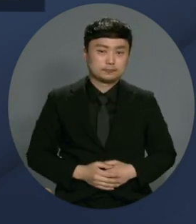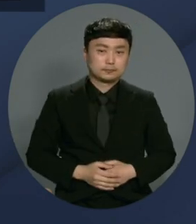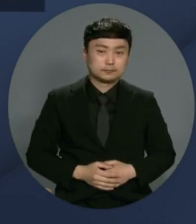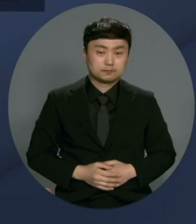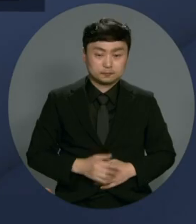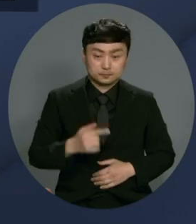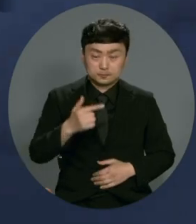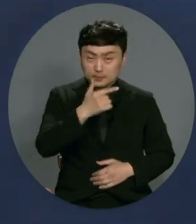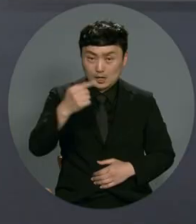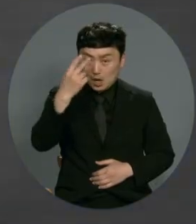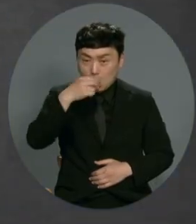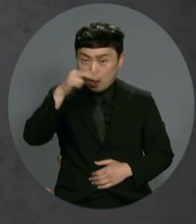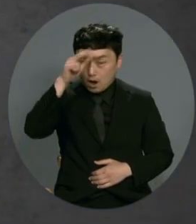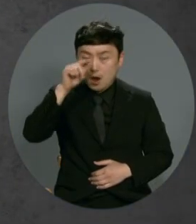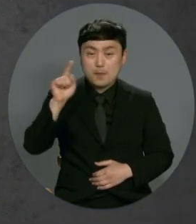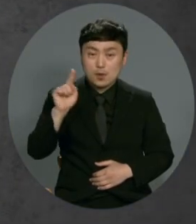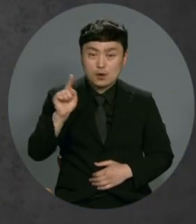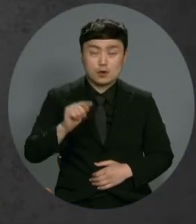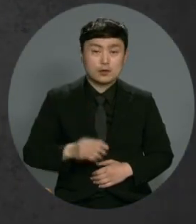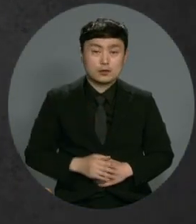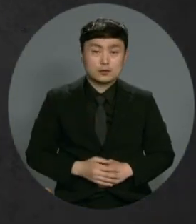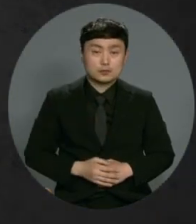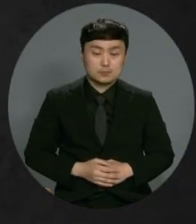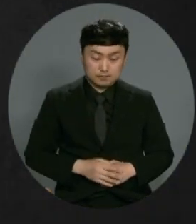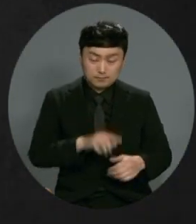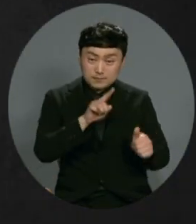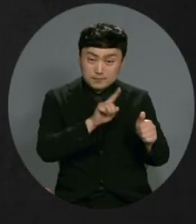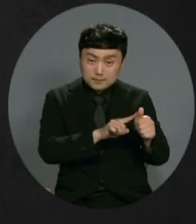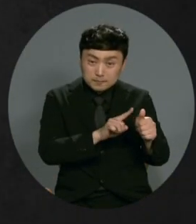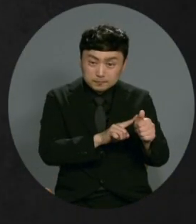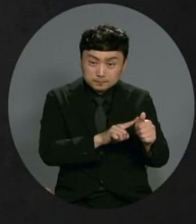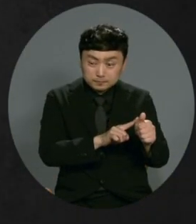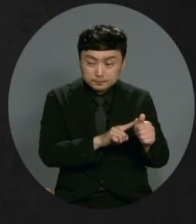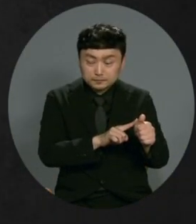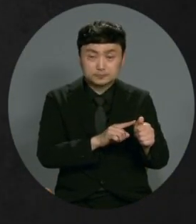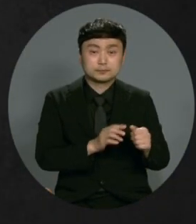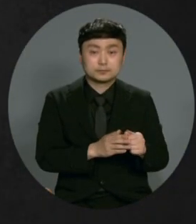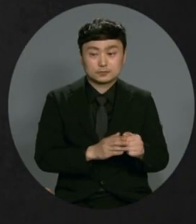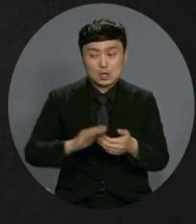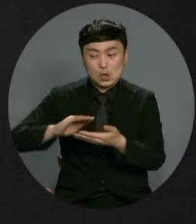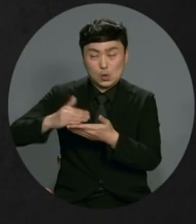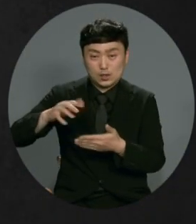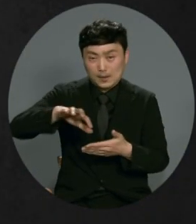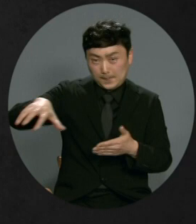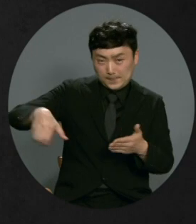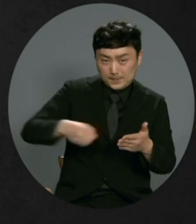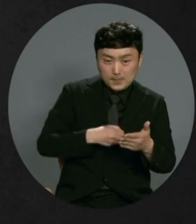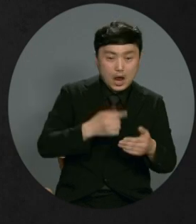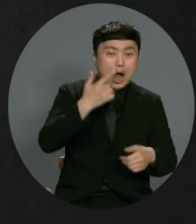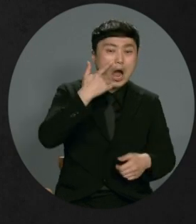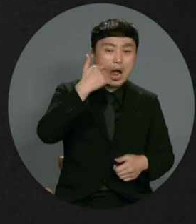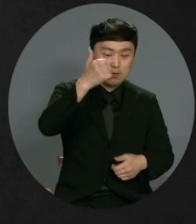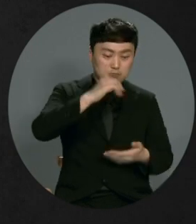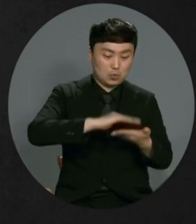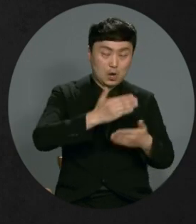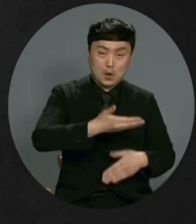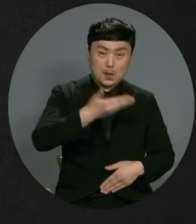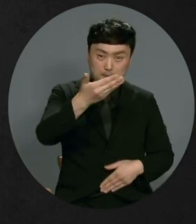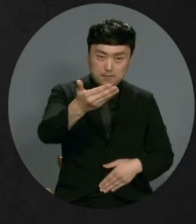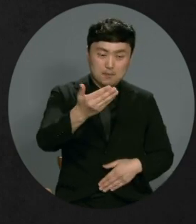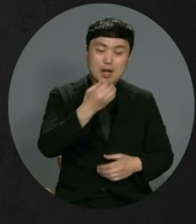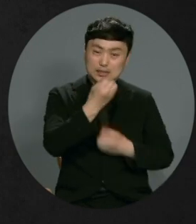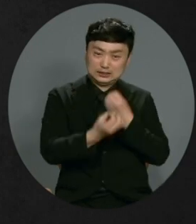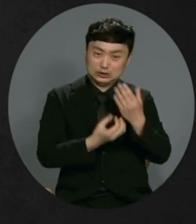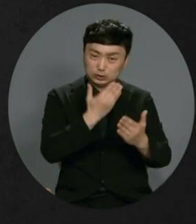대검 역시 대구고검과 마찬가지로 최전총장이 기승자로부터 전달받은 통장을 자신의 아버지에게 건네주었다고